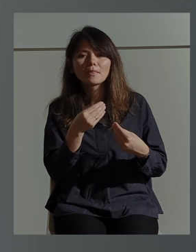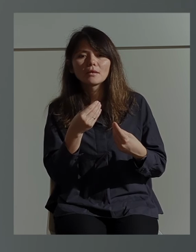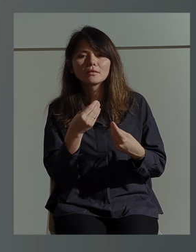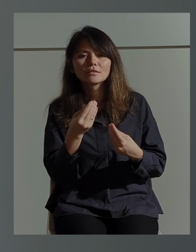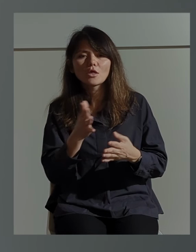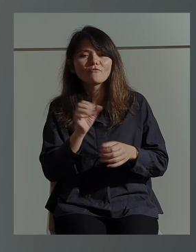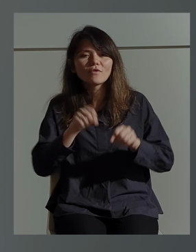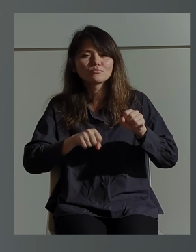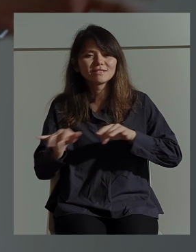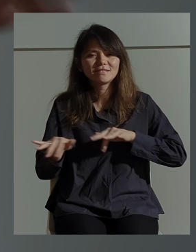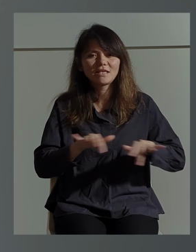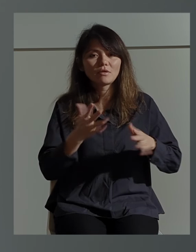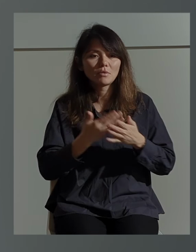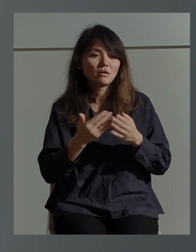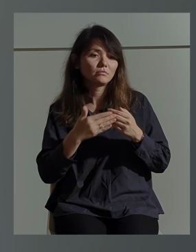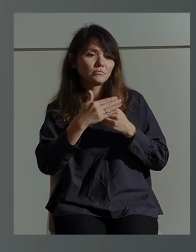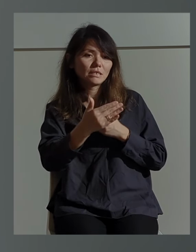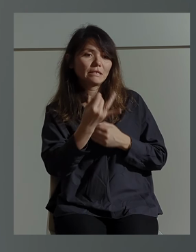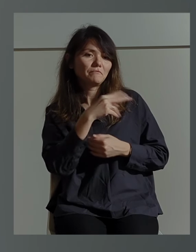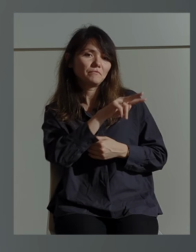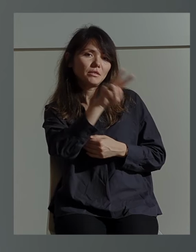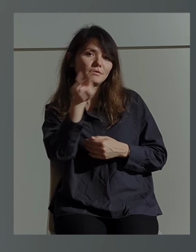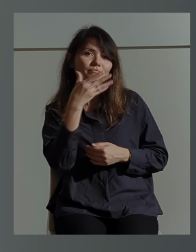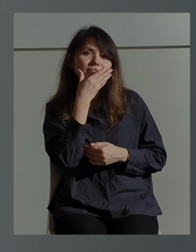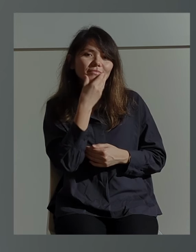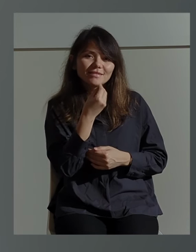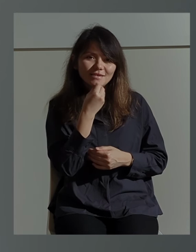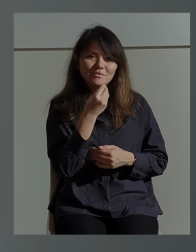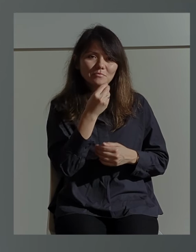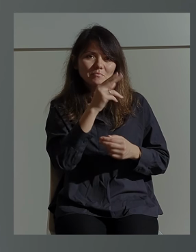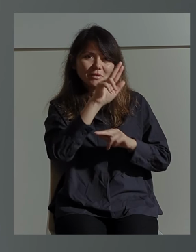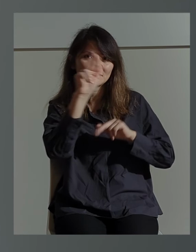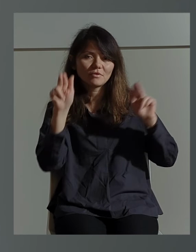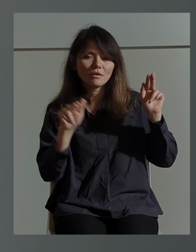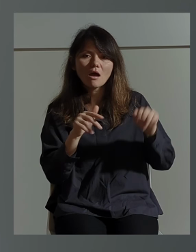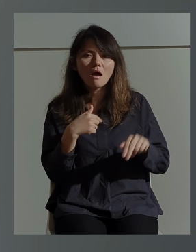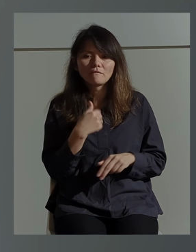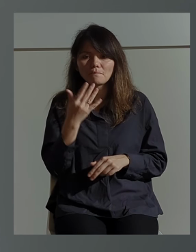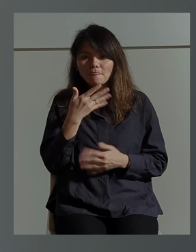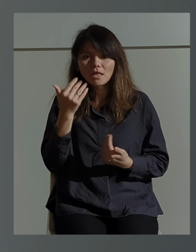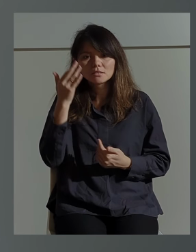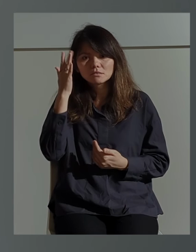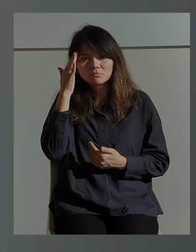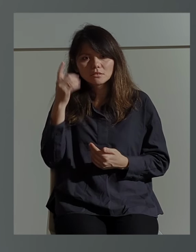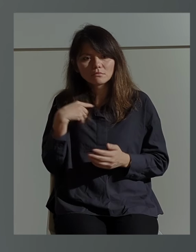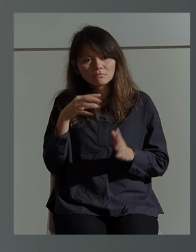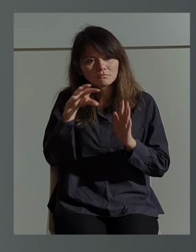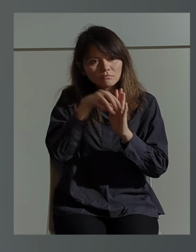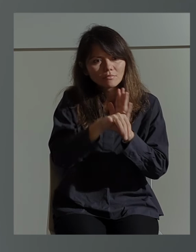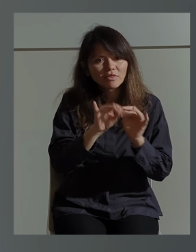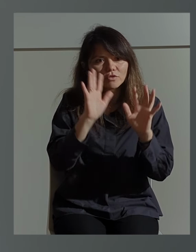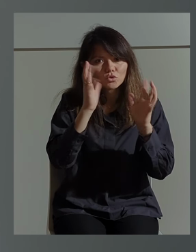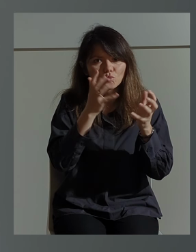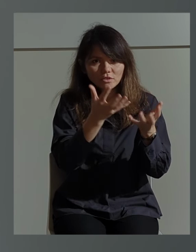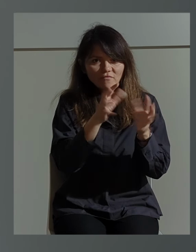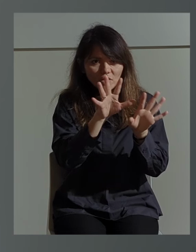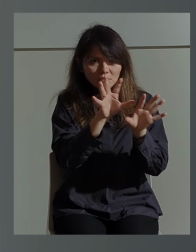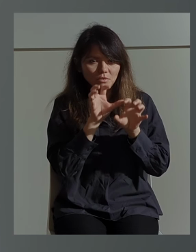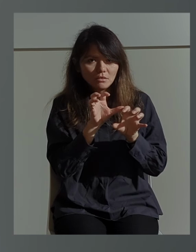находитесь на расстоянии и видите некоторое эстетическое произведение вам уже нет смысла подключаться к нему и воспринимать его ВРЗ вот как